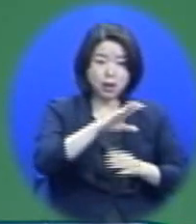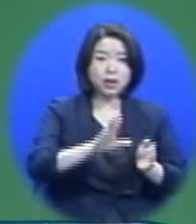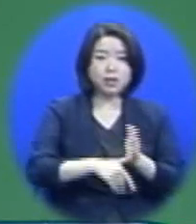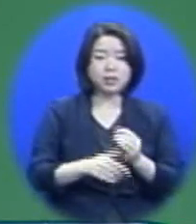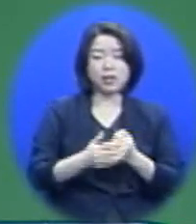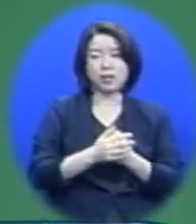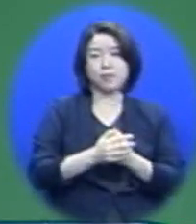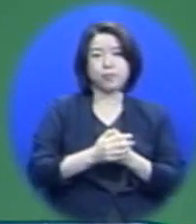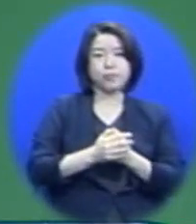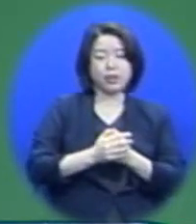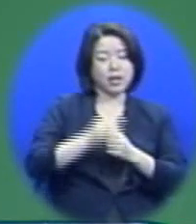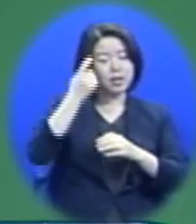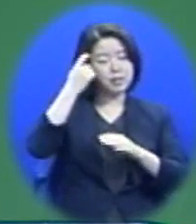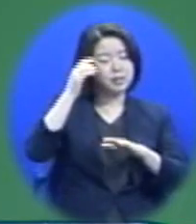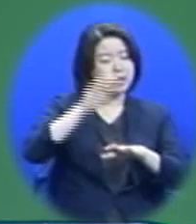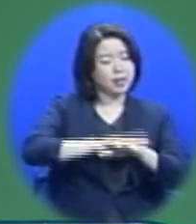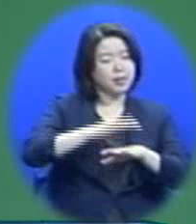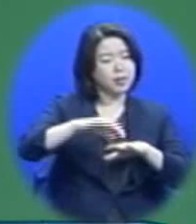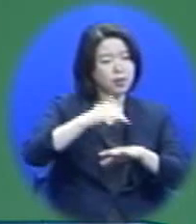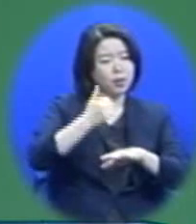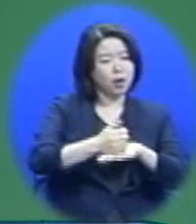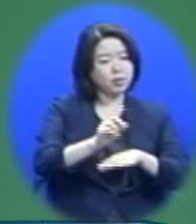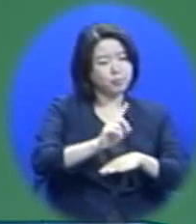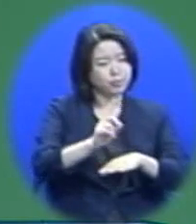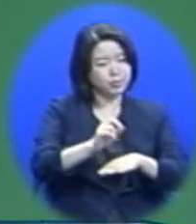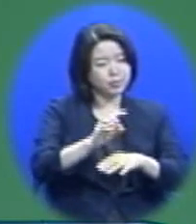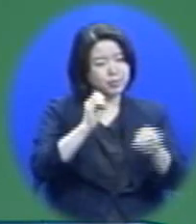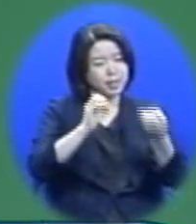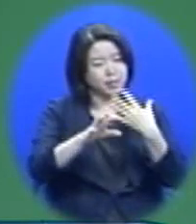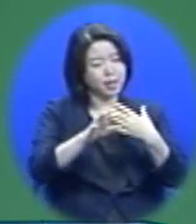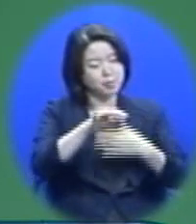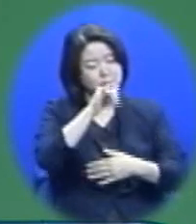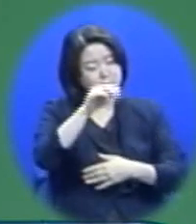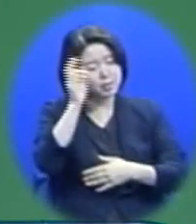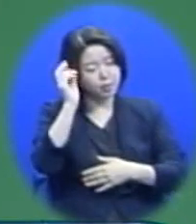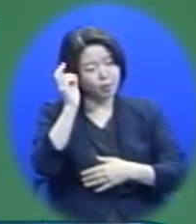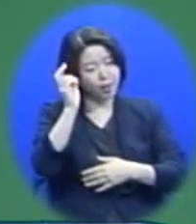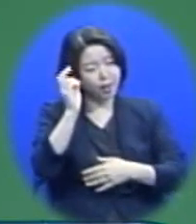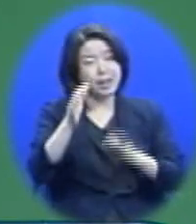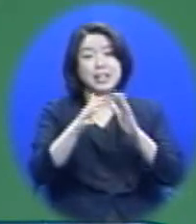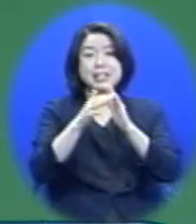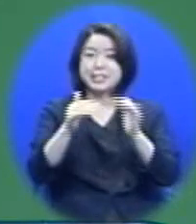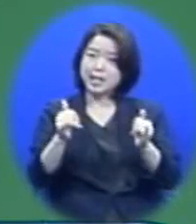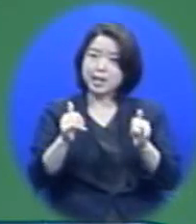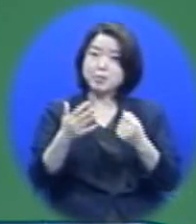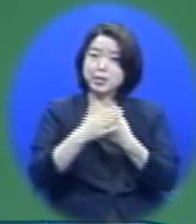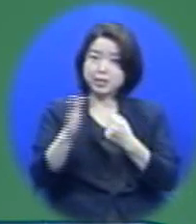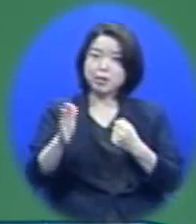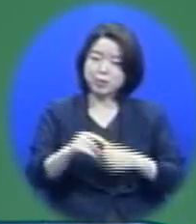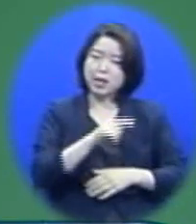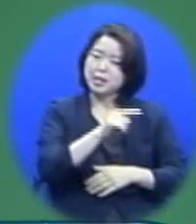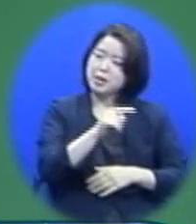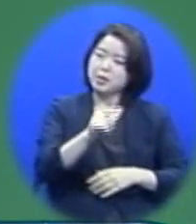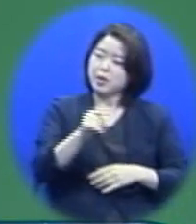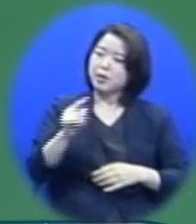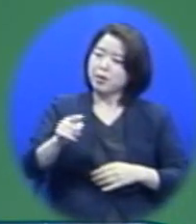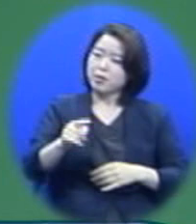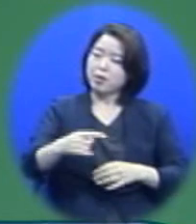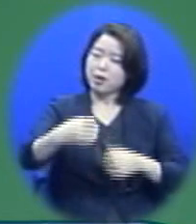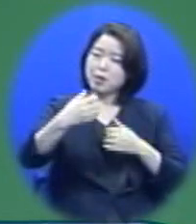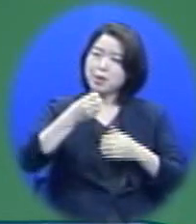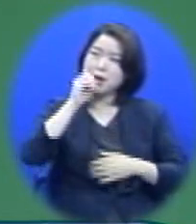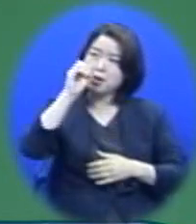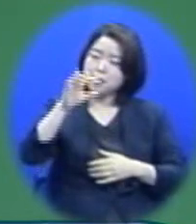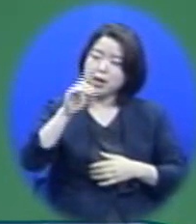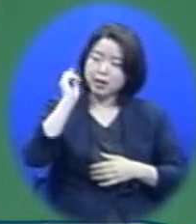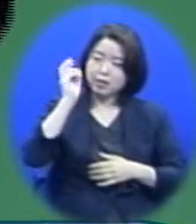말할 거다 이런 나름대로의 생각이 있으셨던 것 같아요. 사람이니까 이런 것들을 해달라고 하겠지.